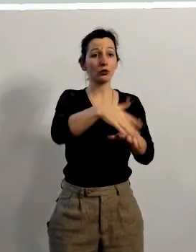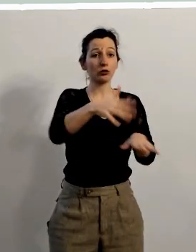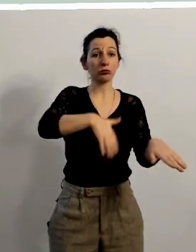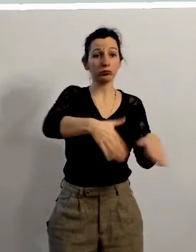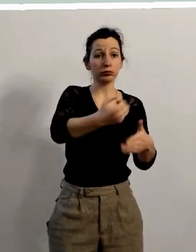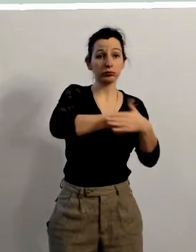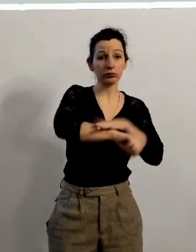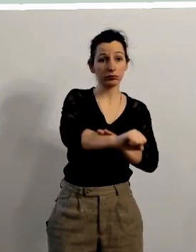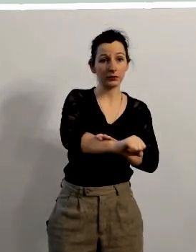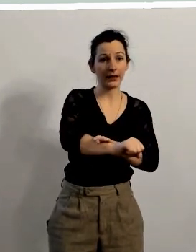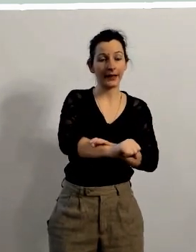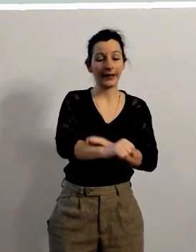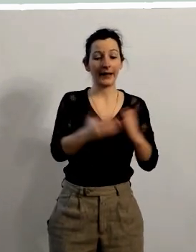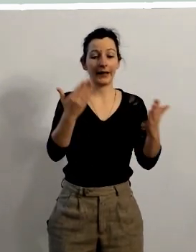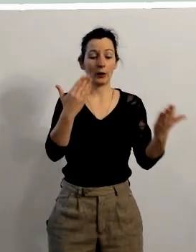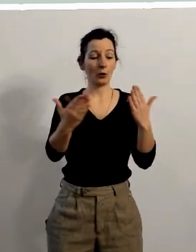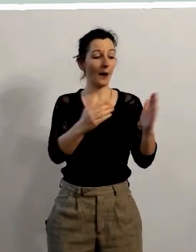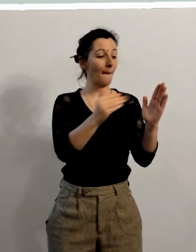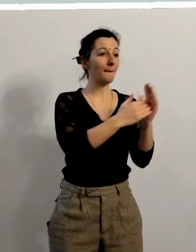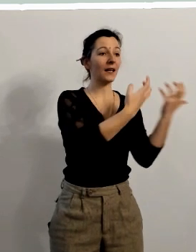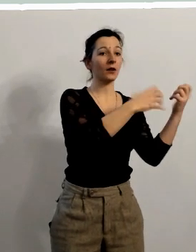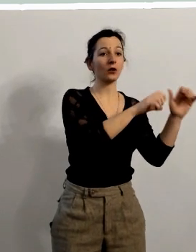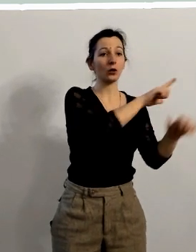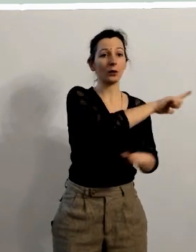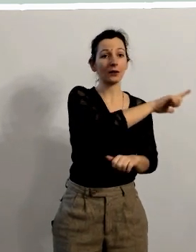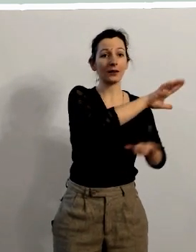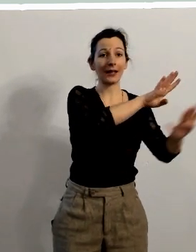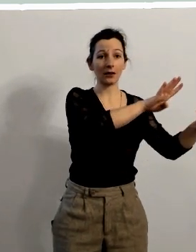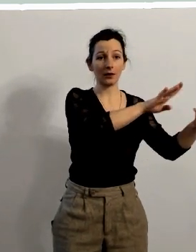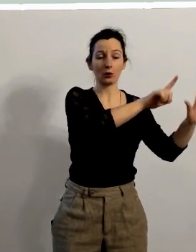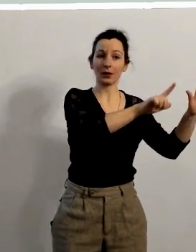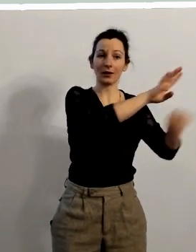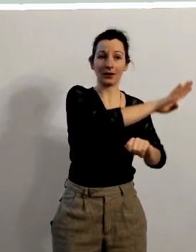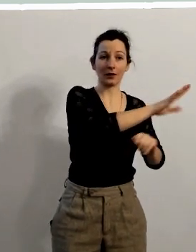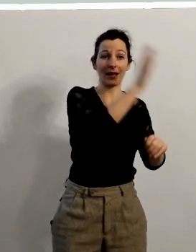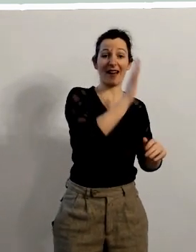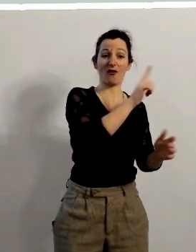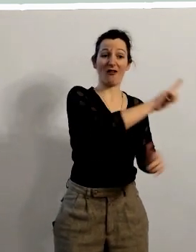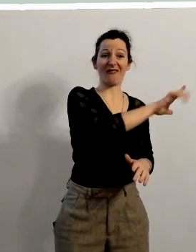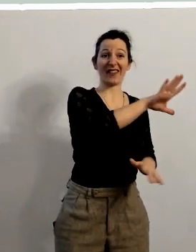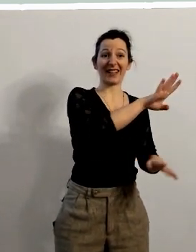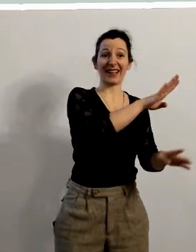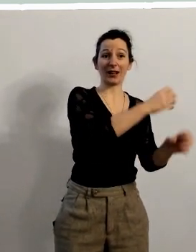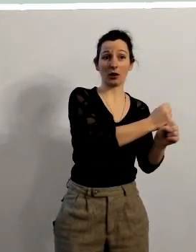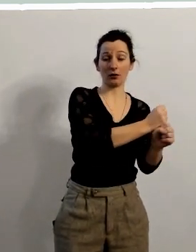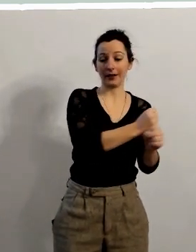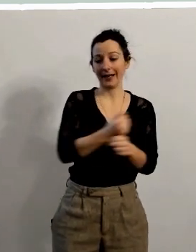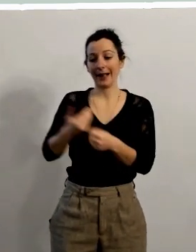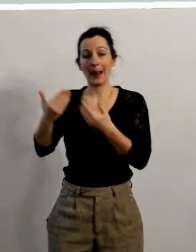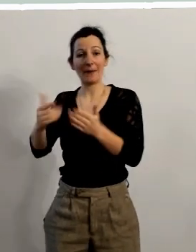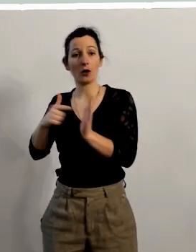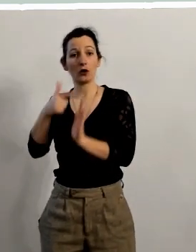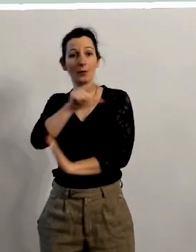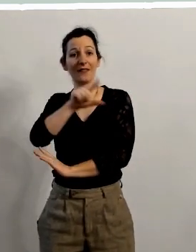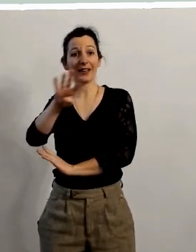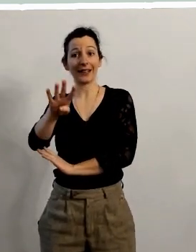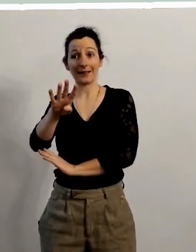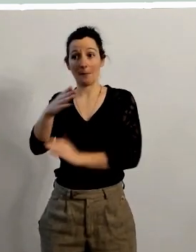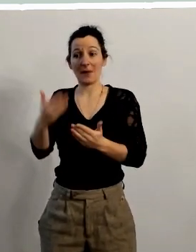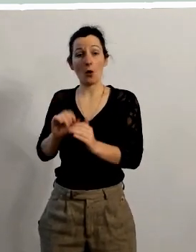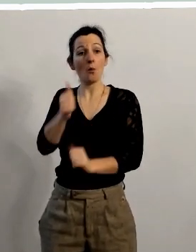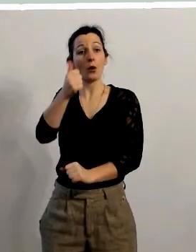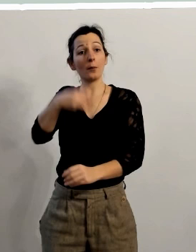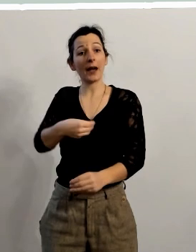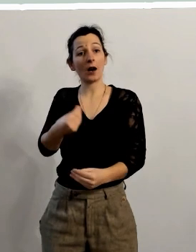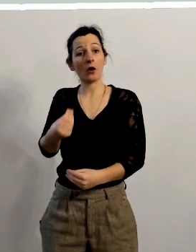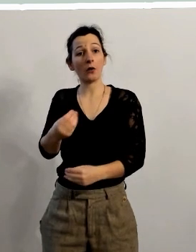Eh bien, vous voyez qu'en 1974, c'était 24 ans et en 2024, on a passé les 30 ans.